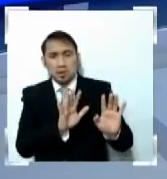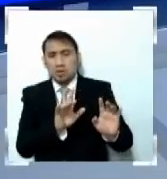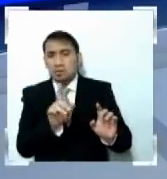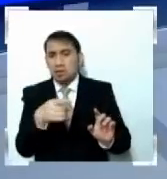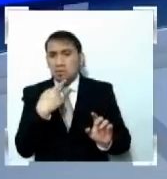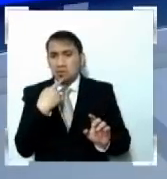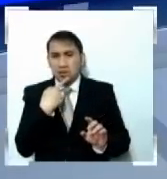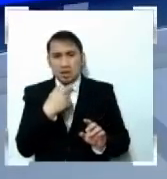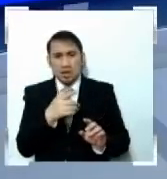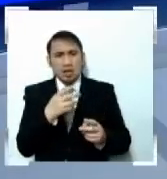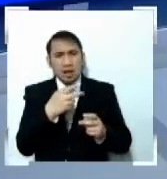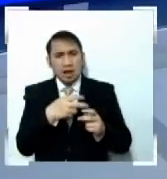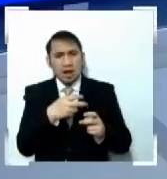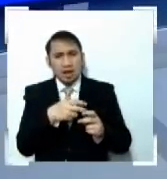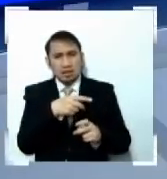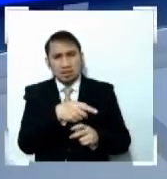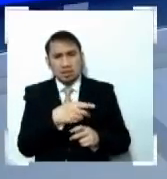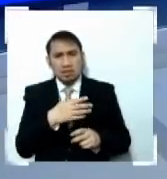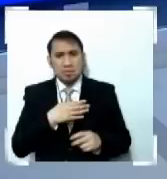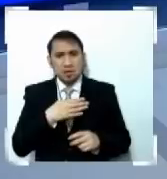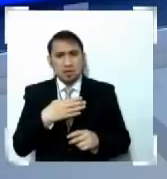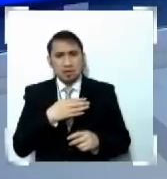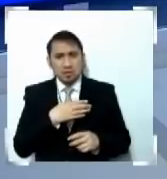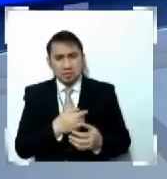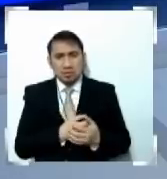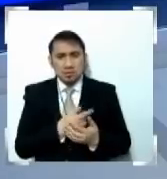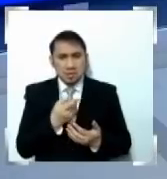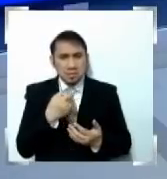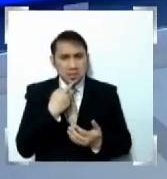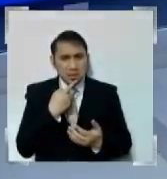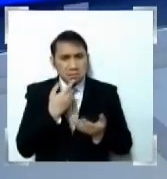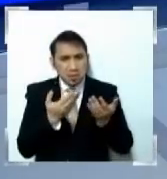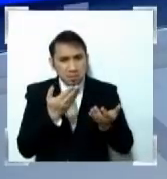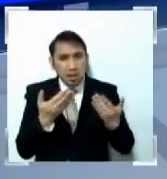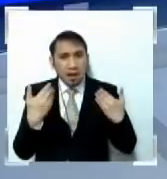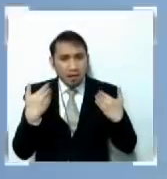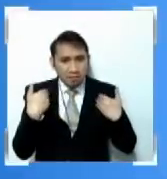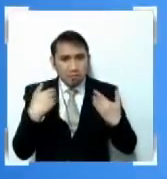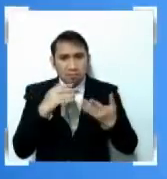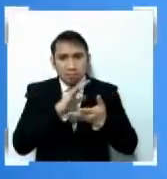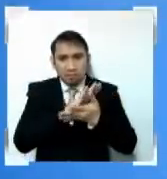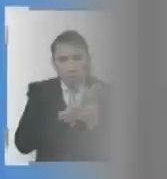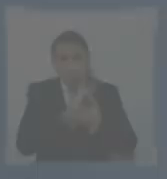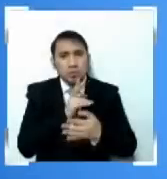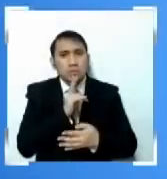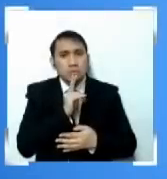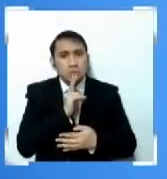anilay COVID suspect. Saksi, si Emil Sumangil exclusive.